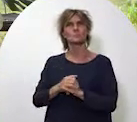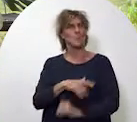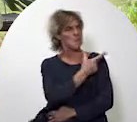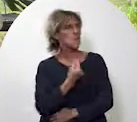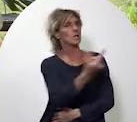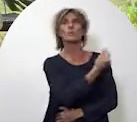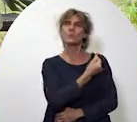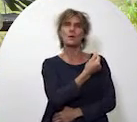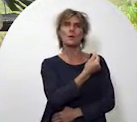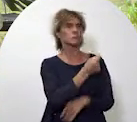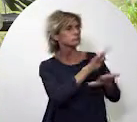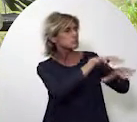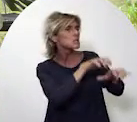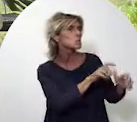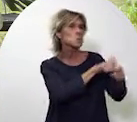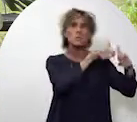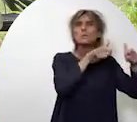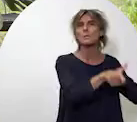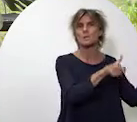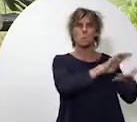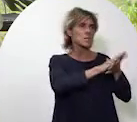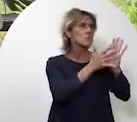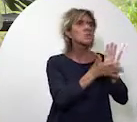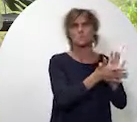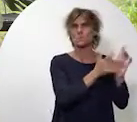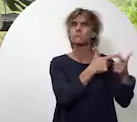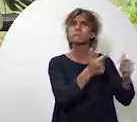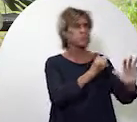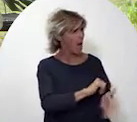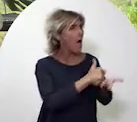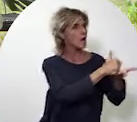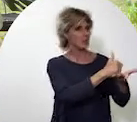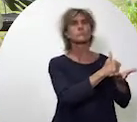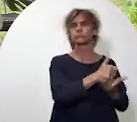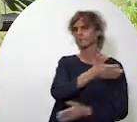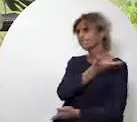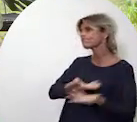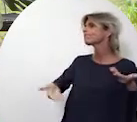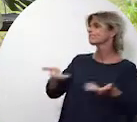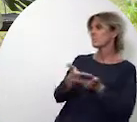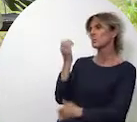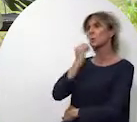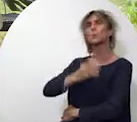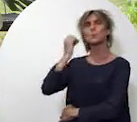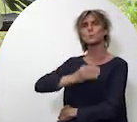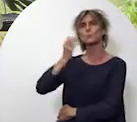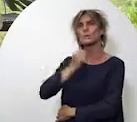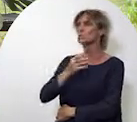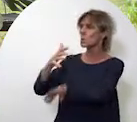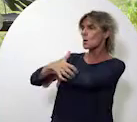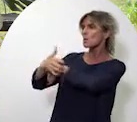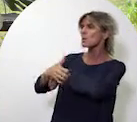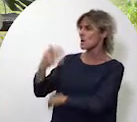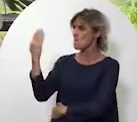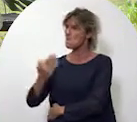avec nos partenaires les institutions et les associations que nous soutenons nous continuerons d'agir tous les